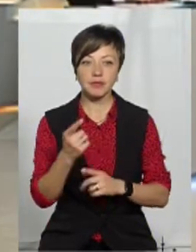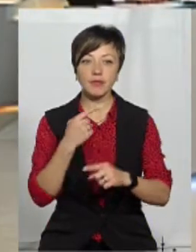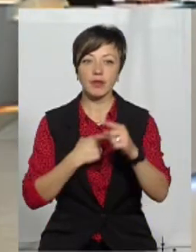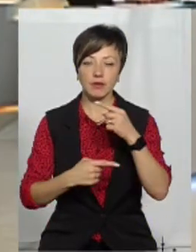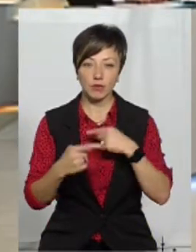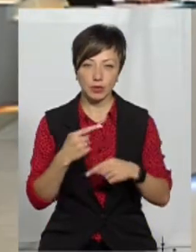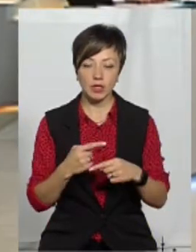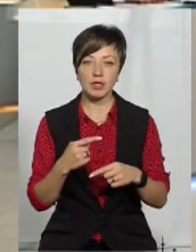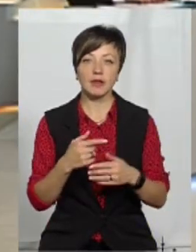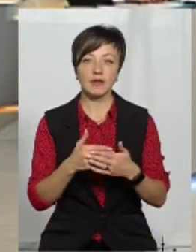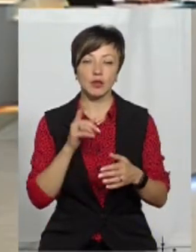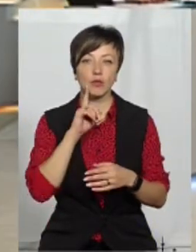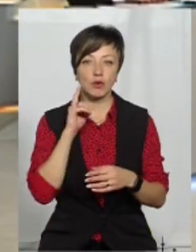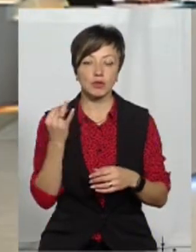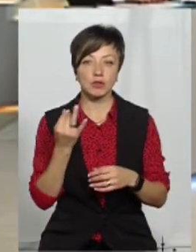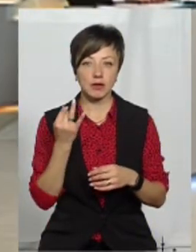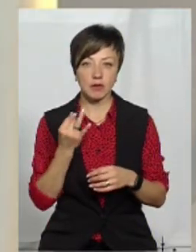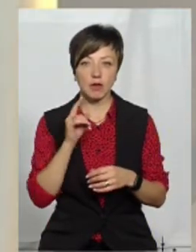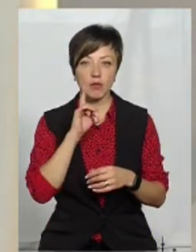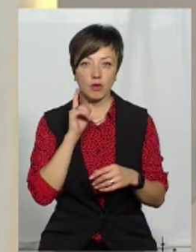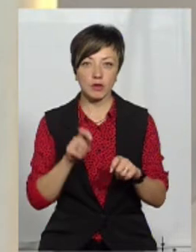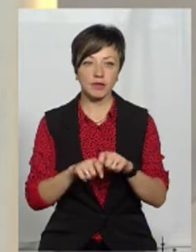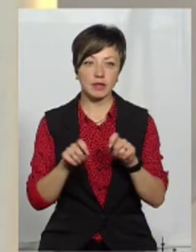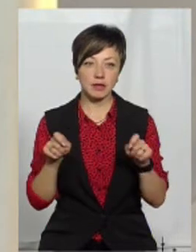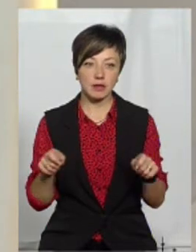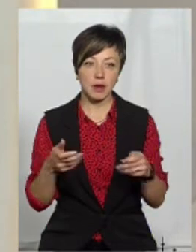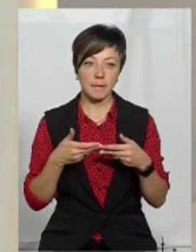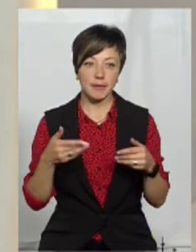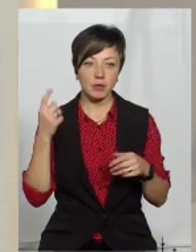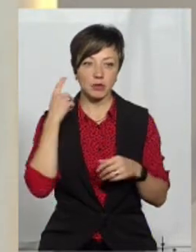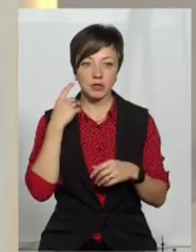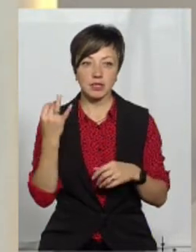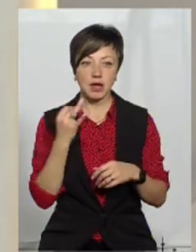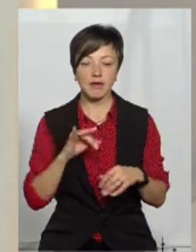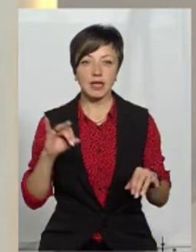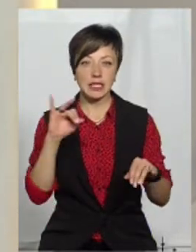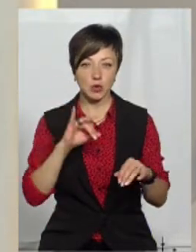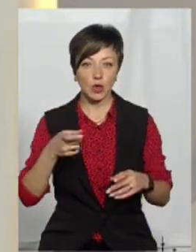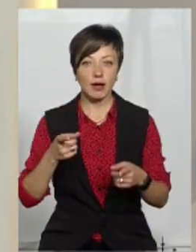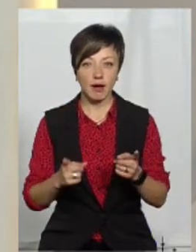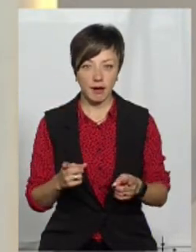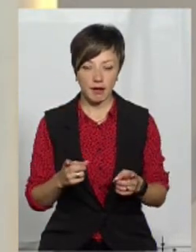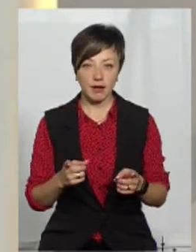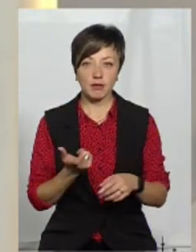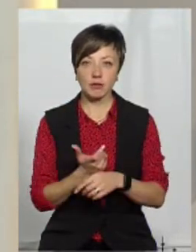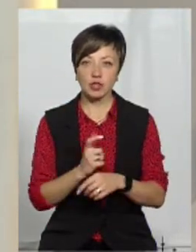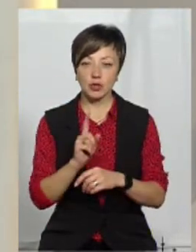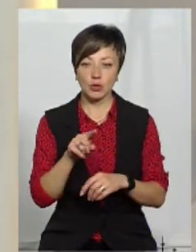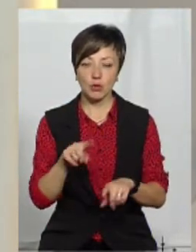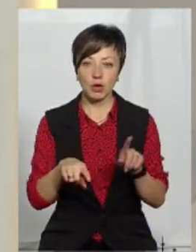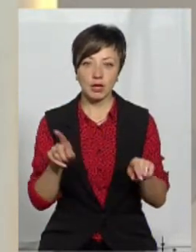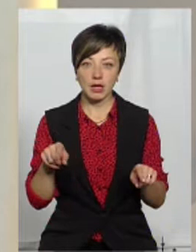молоді? І тепер я сказав, що цікаво, молодь відкрилася. Ми почули стільки цікавих історій, реальних історій. Більше того, по